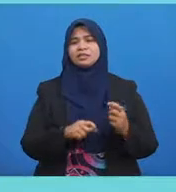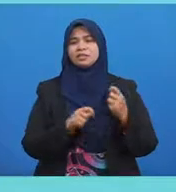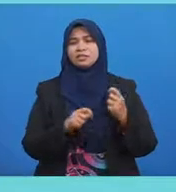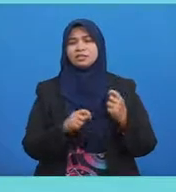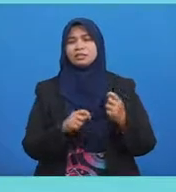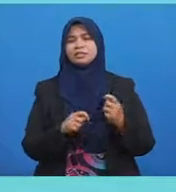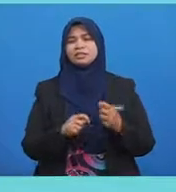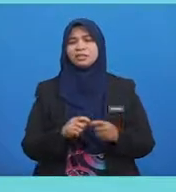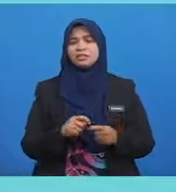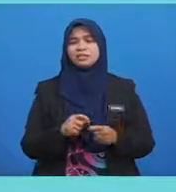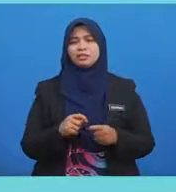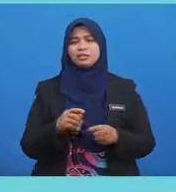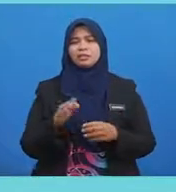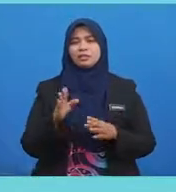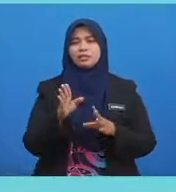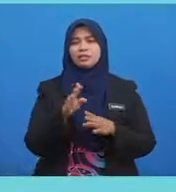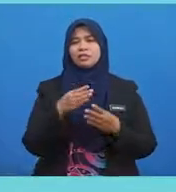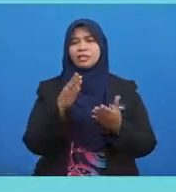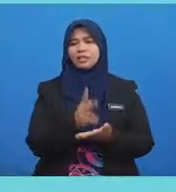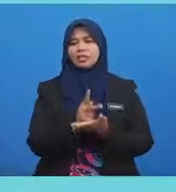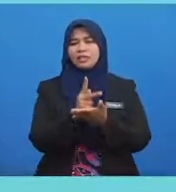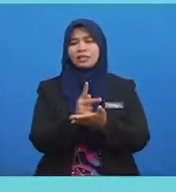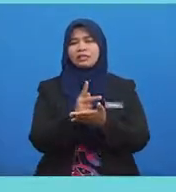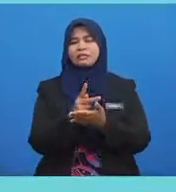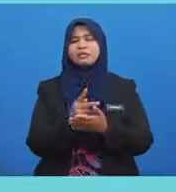bersekutu di atas kapal tentera Australia